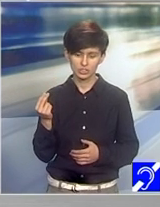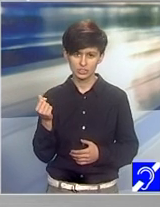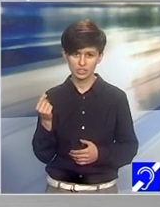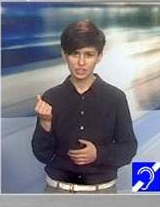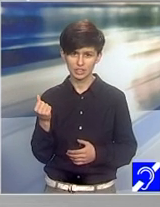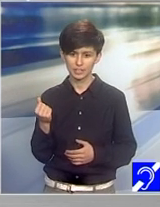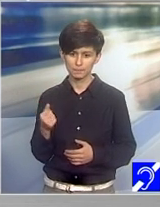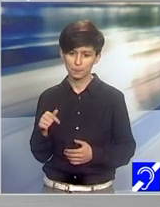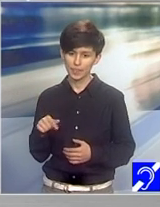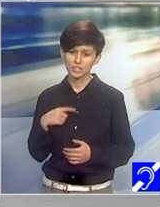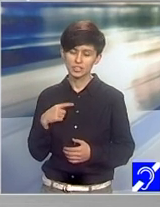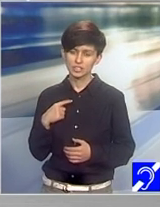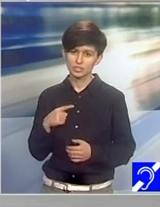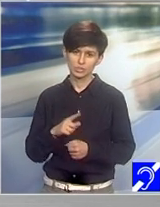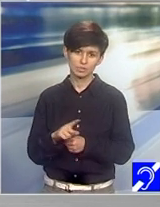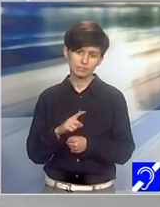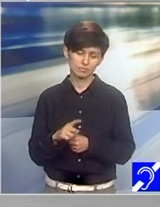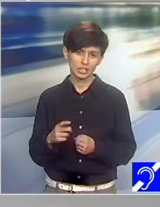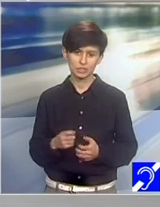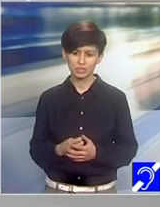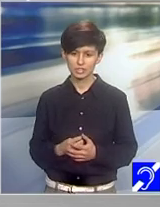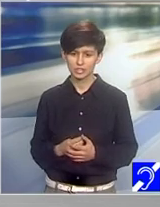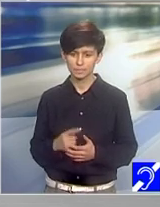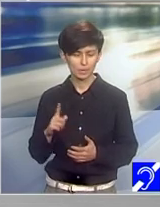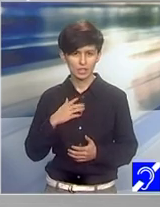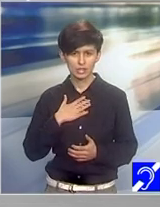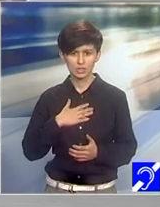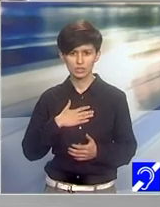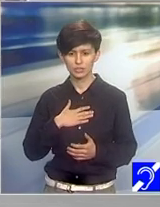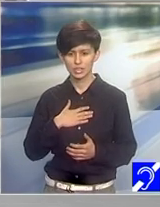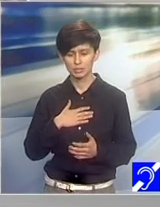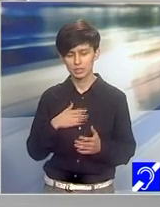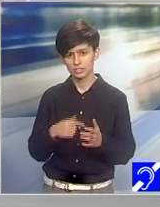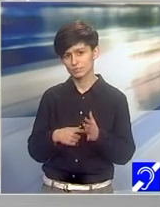ore, v-am spus. Nu vrem nici publicitate așa mare, pentru că...